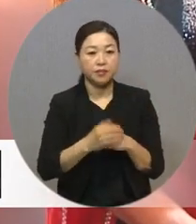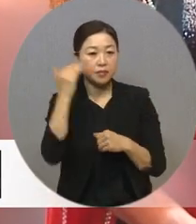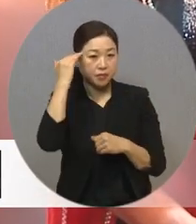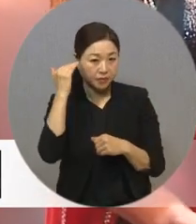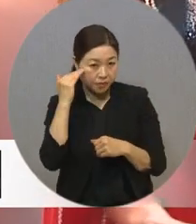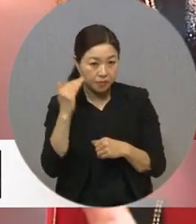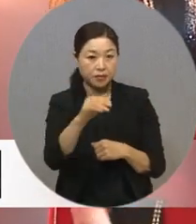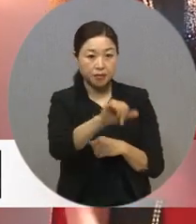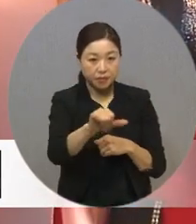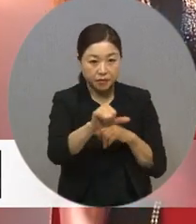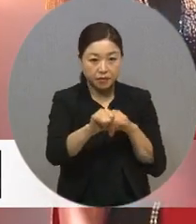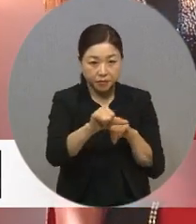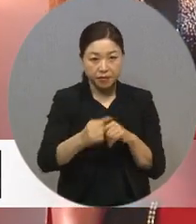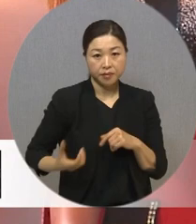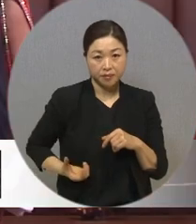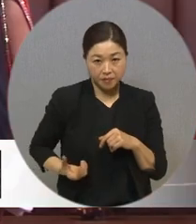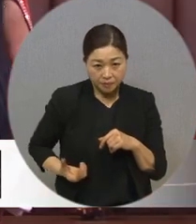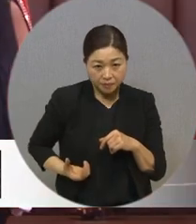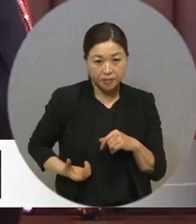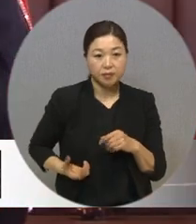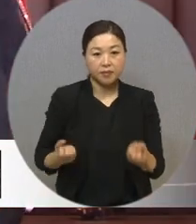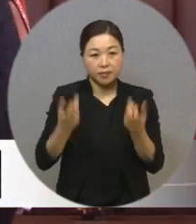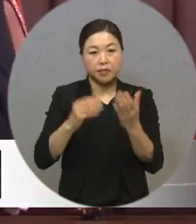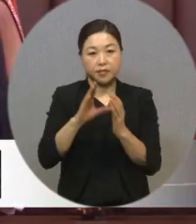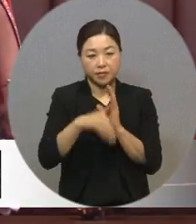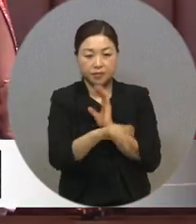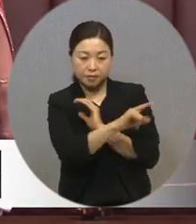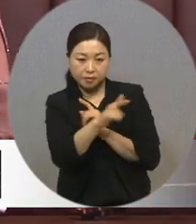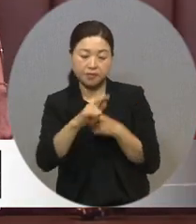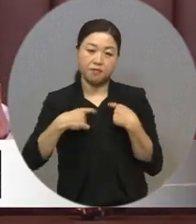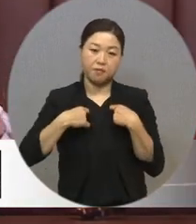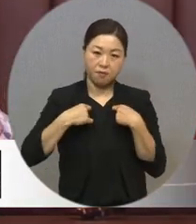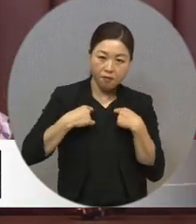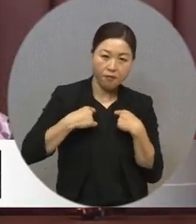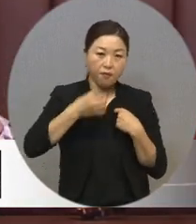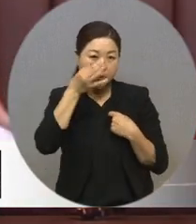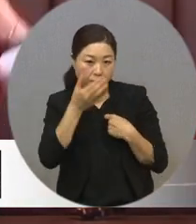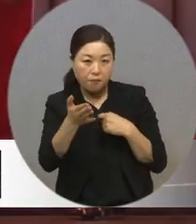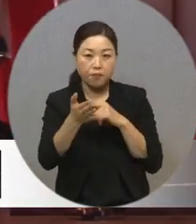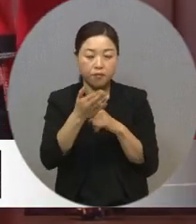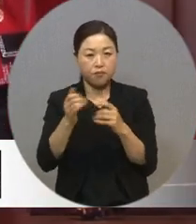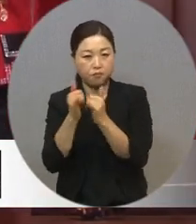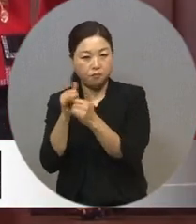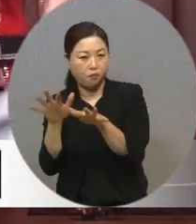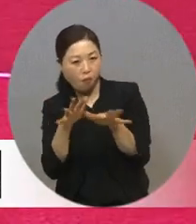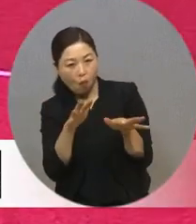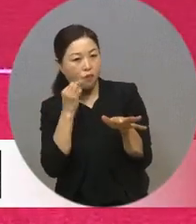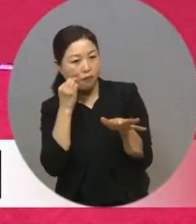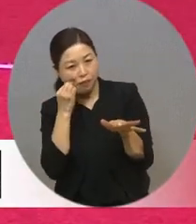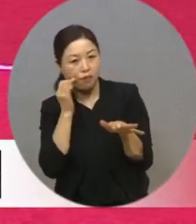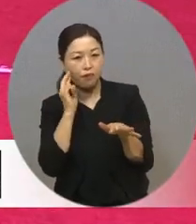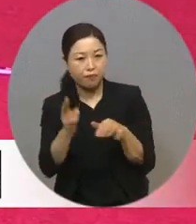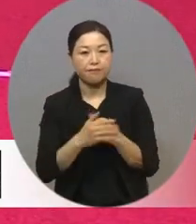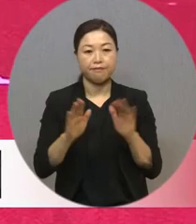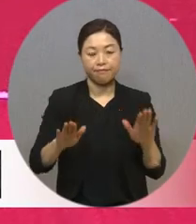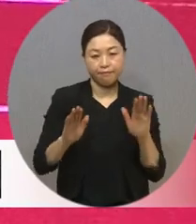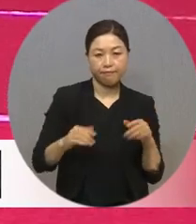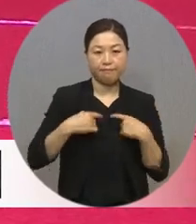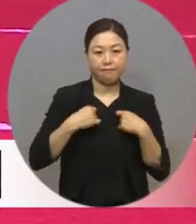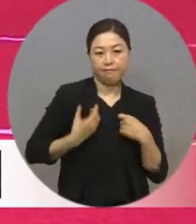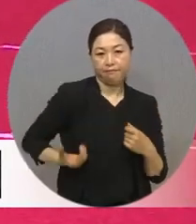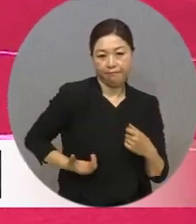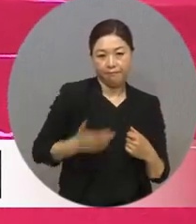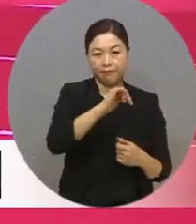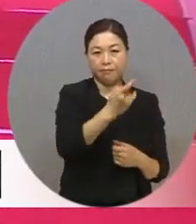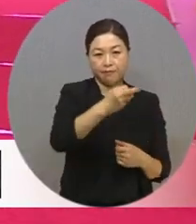위크에서 다양한 의상들을 선보이며 높은 인지를 쌓아왔습니다. 이번 패션쇼에는 클래식 재즈